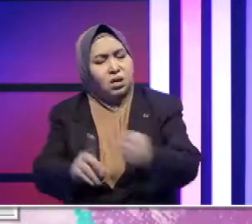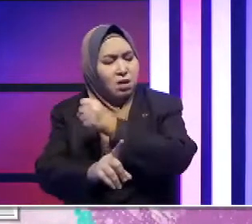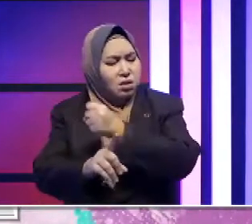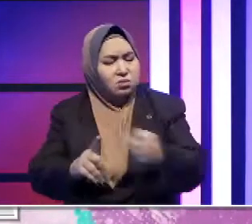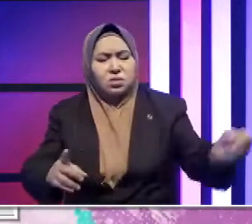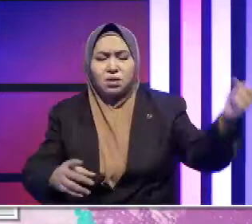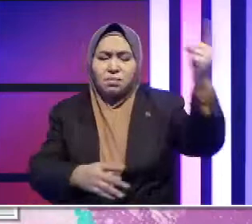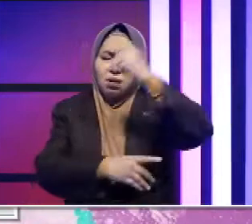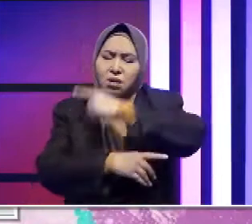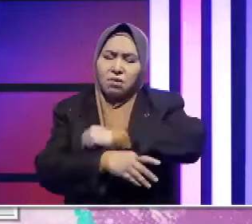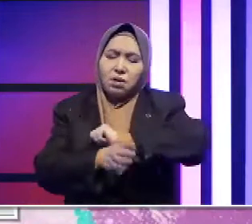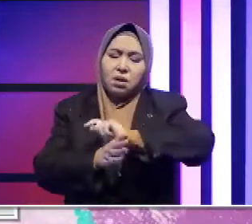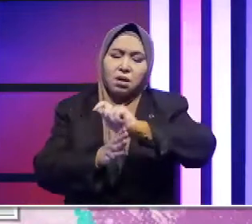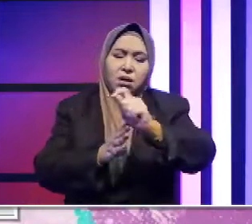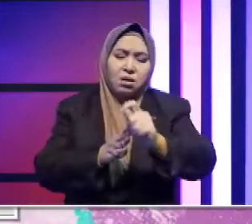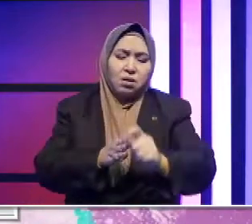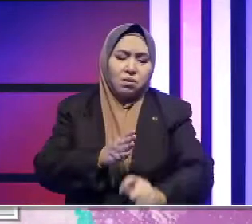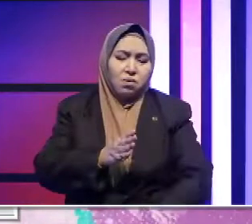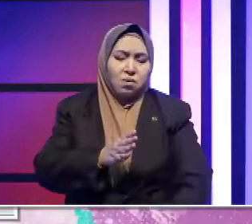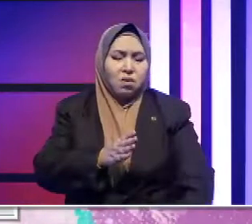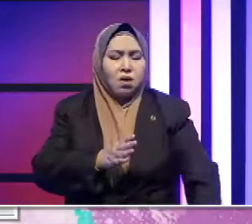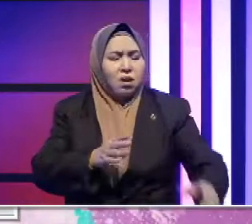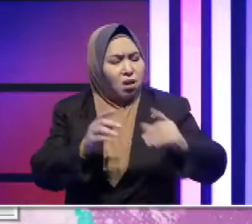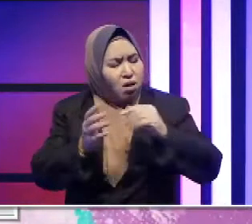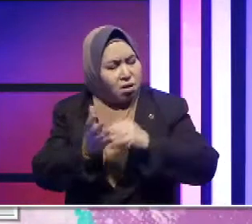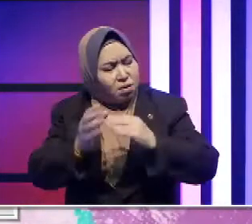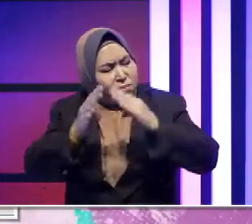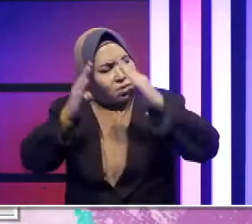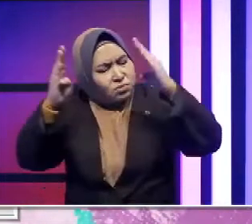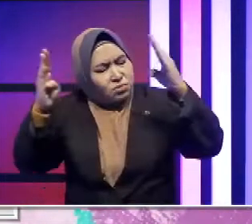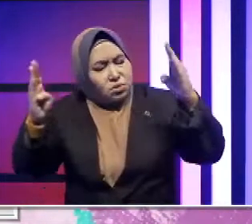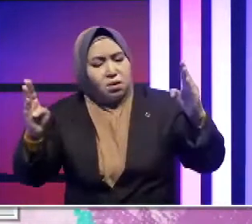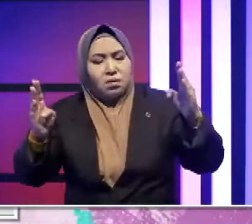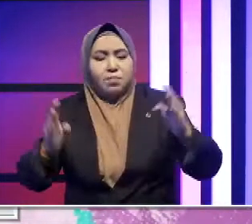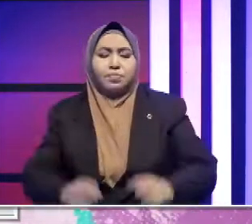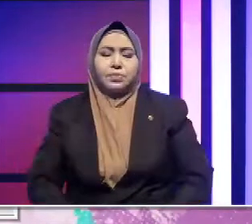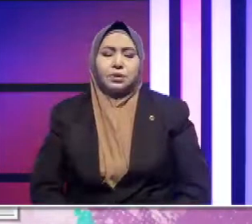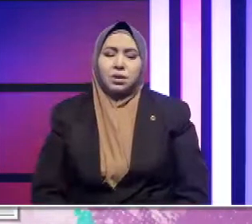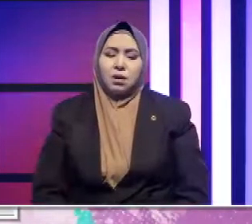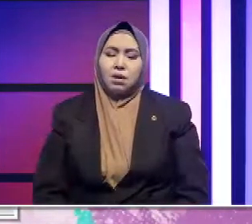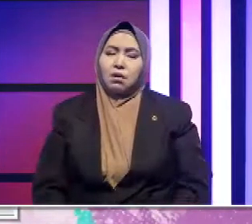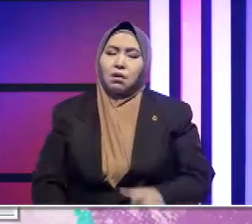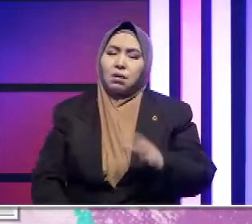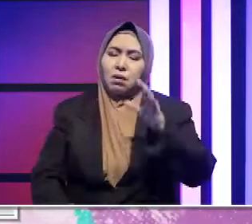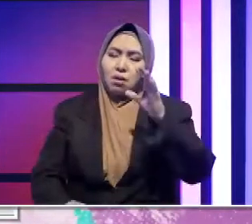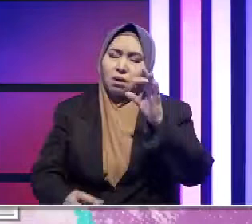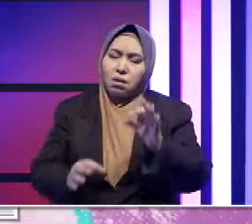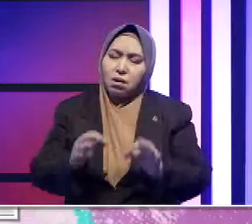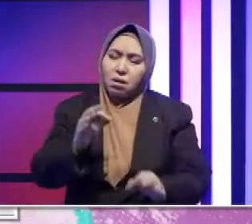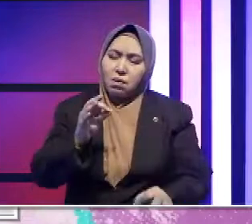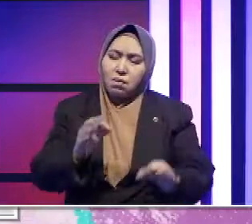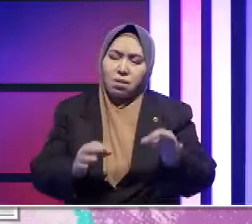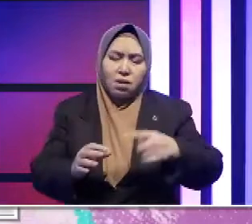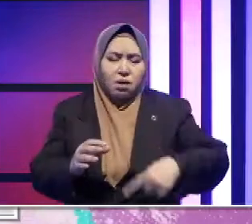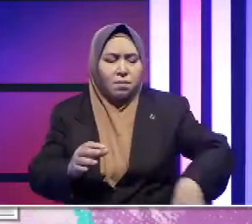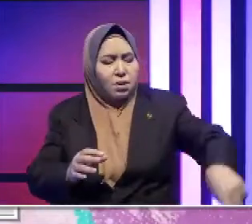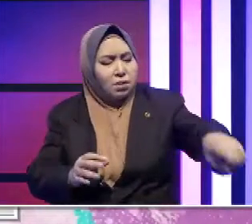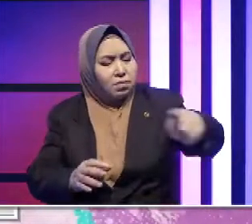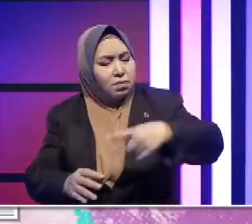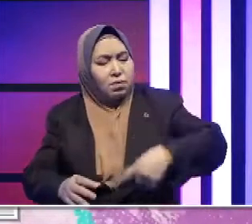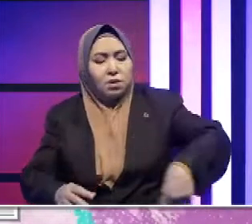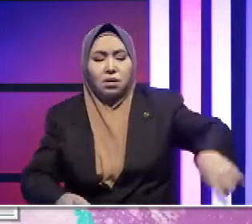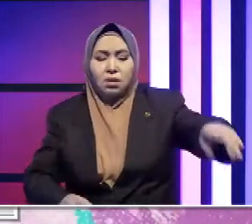ولعذاب الآخرة أكبر لو كانوا